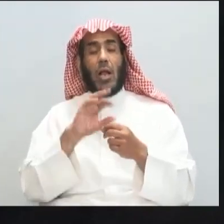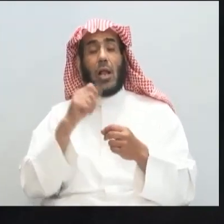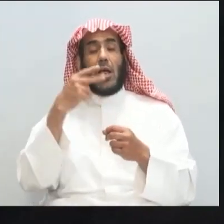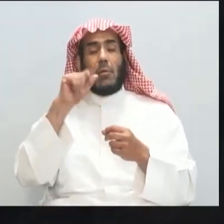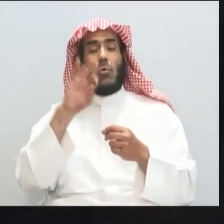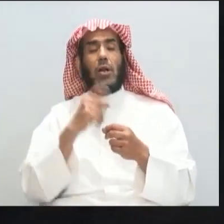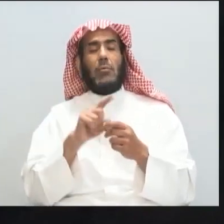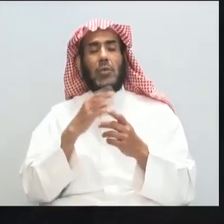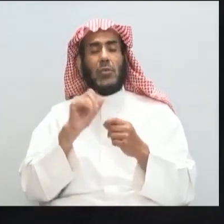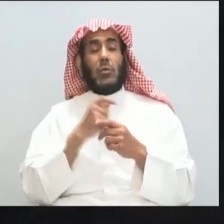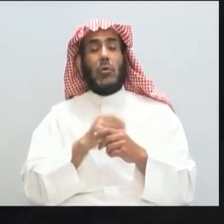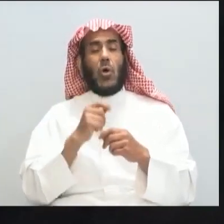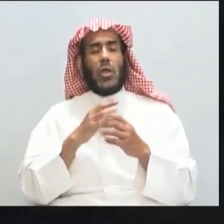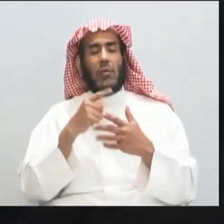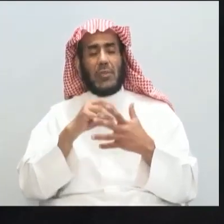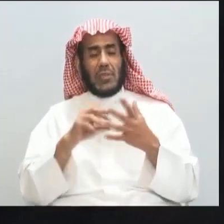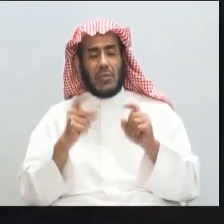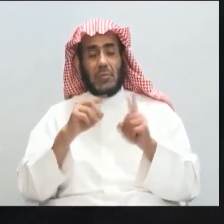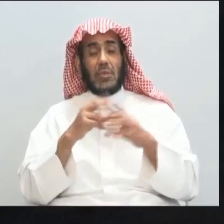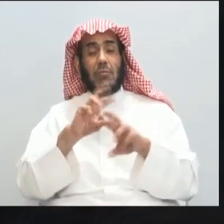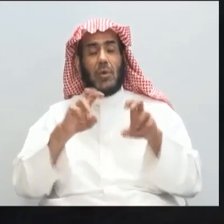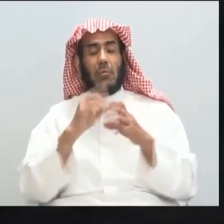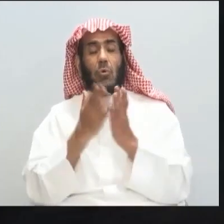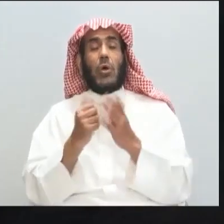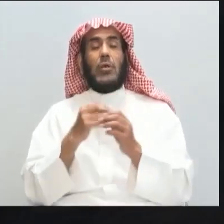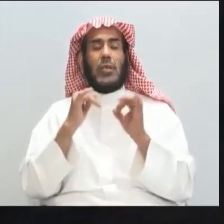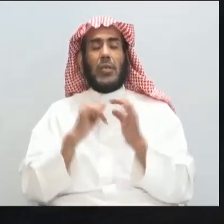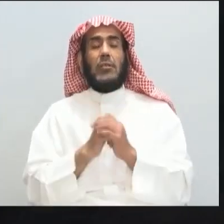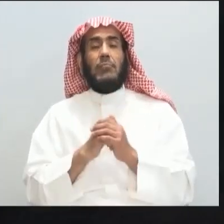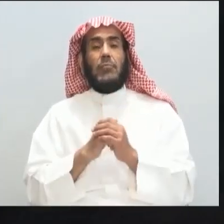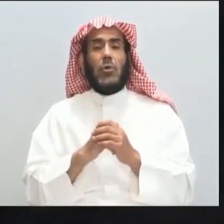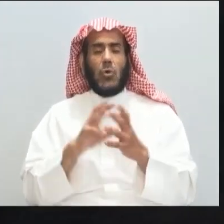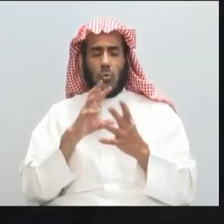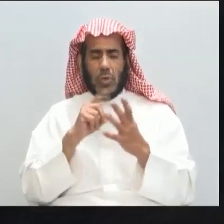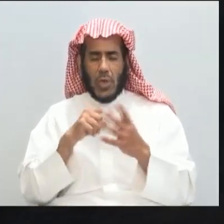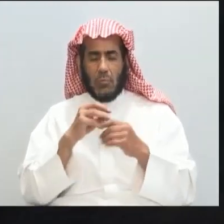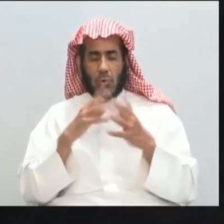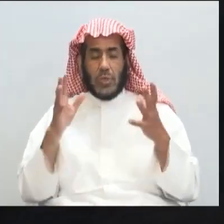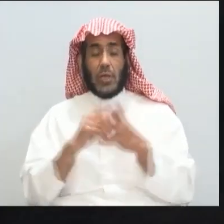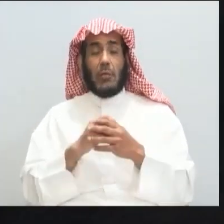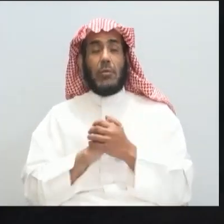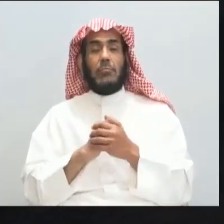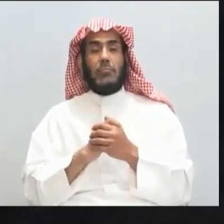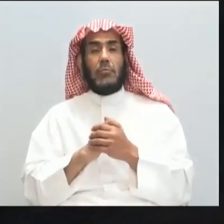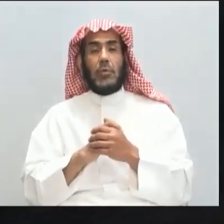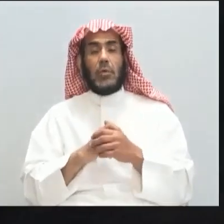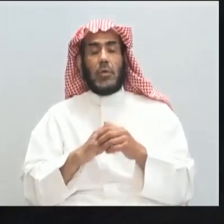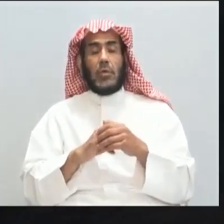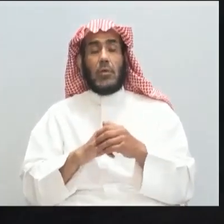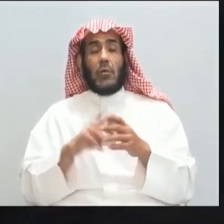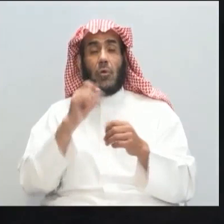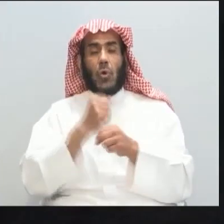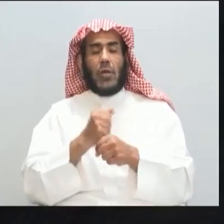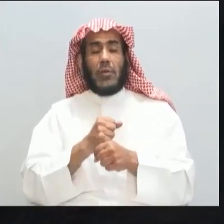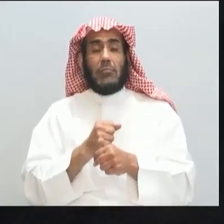العربيه وهنا هذا في تبب تمييزهم في بحثهم اللغه البحث الدقيق جدا واستقراء الموسع الكبير جدا في اللغه